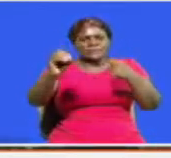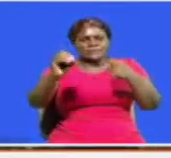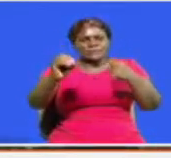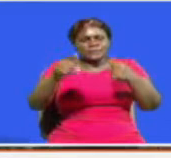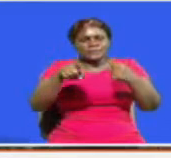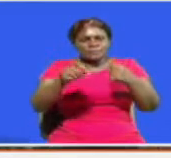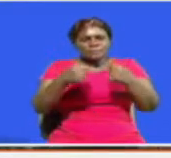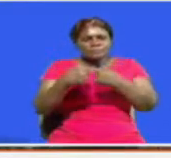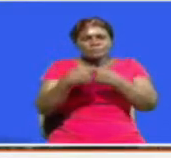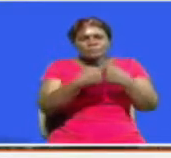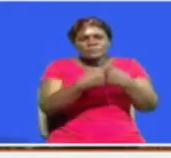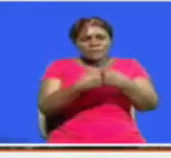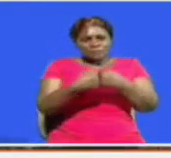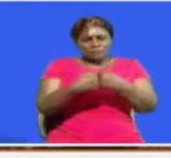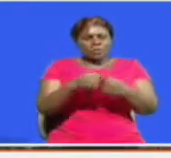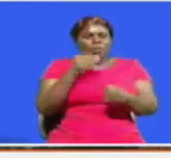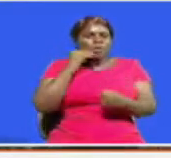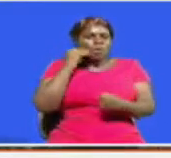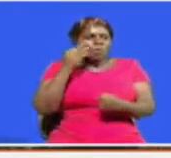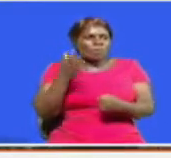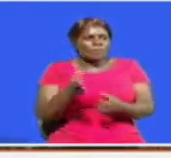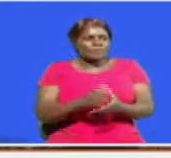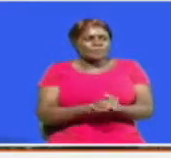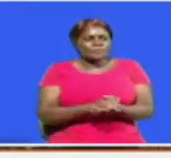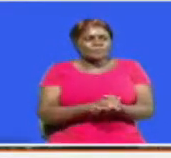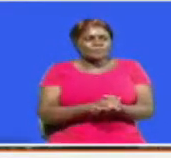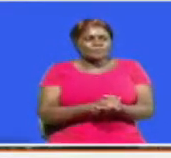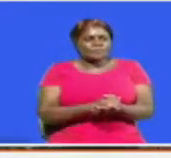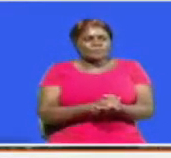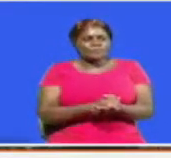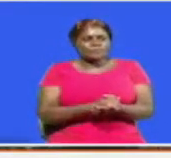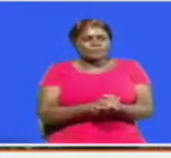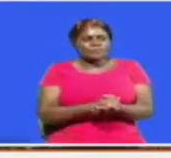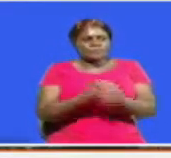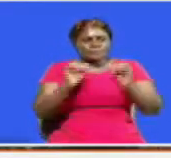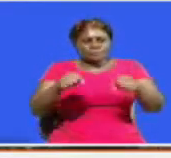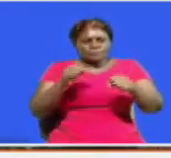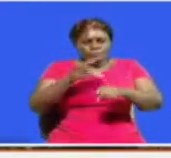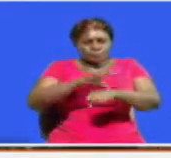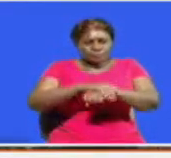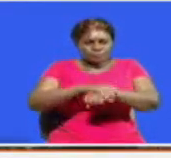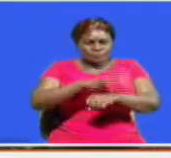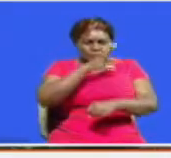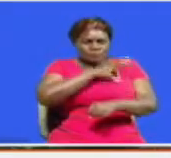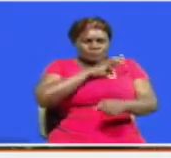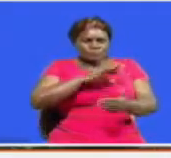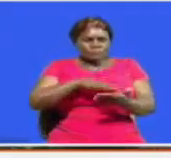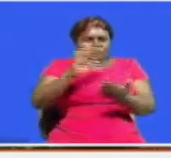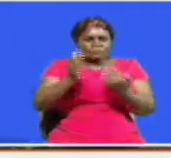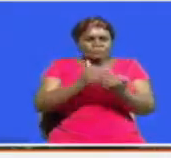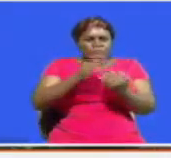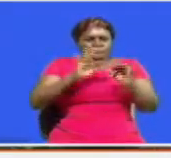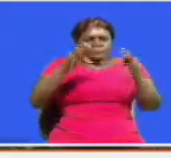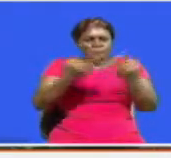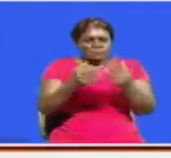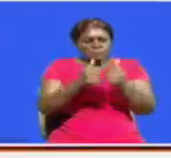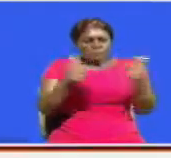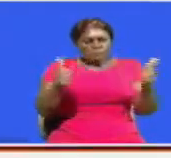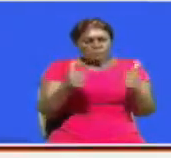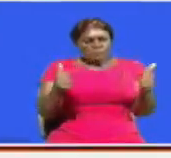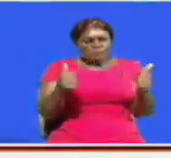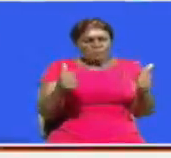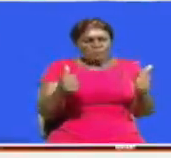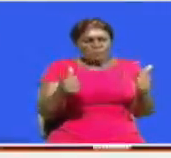wale ambao wamekaa nyumbani na wangetumia nafasi kama hii kuweza kupata mapato zaidi na kuweza kujilisha katika maisha ya kila